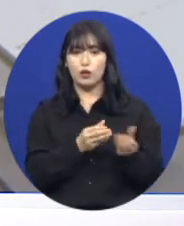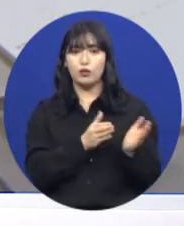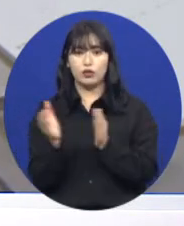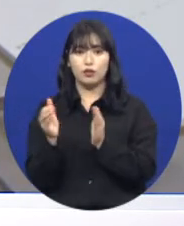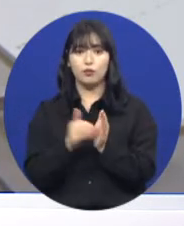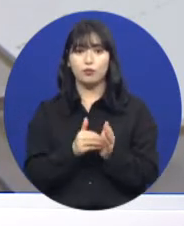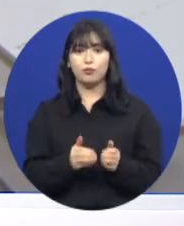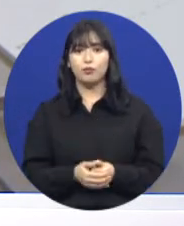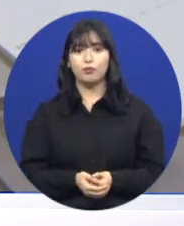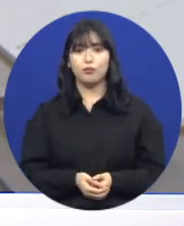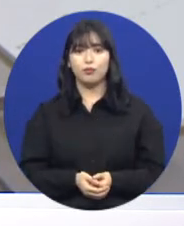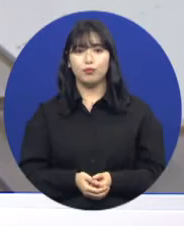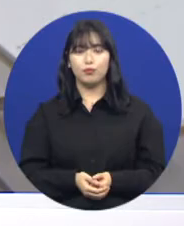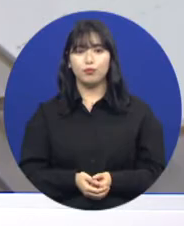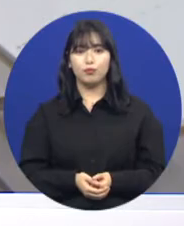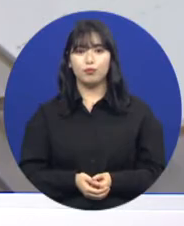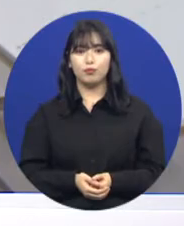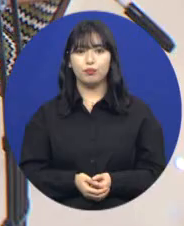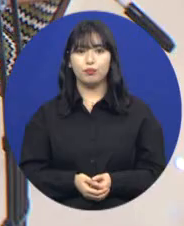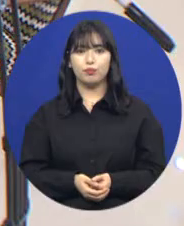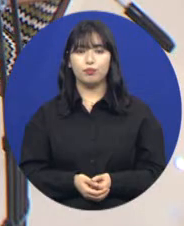정리해봤습니다.